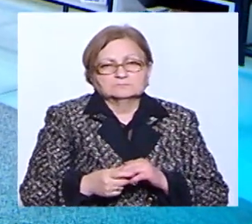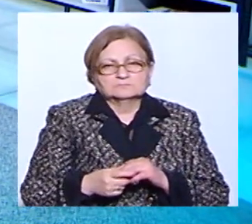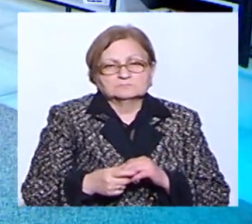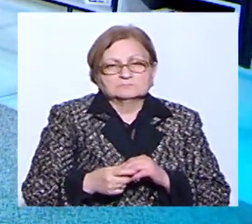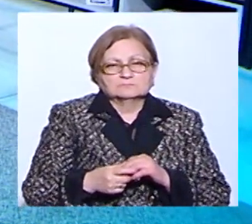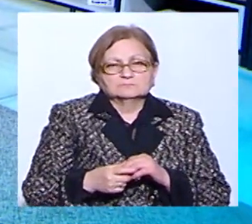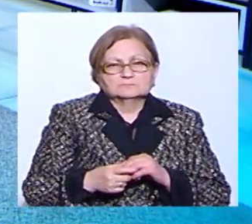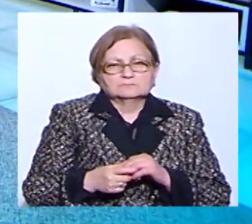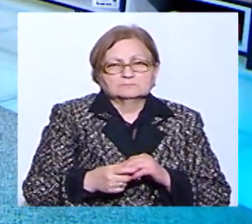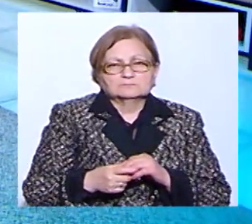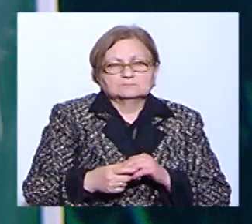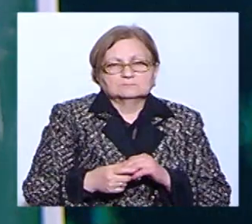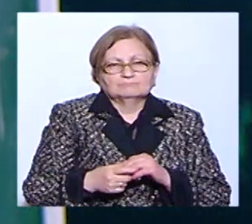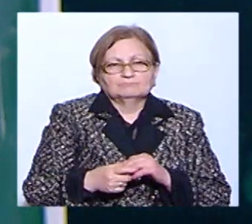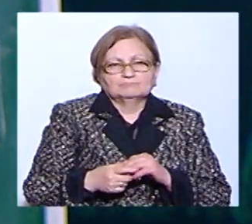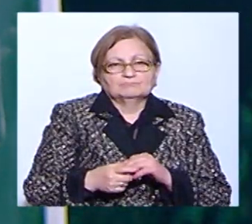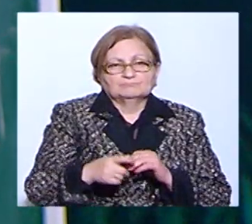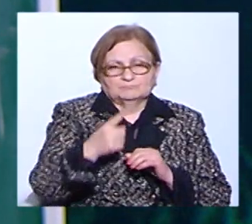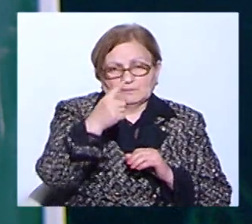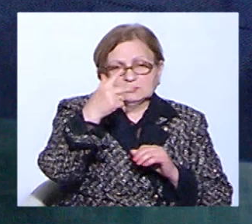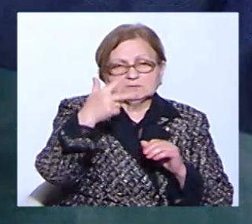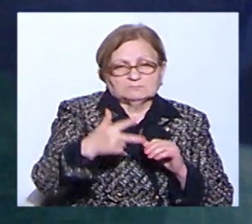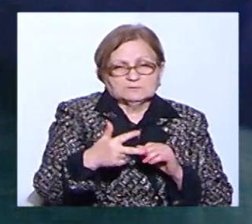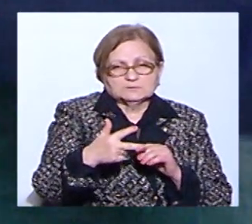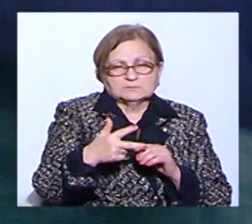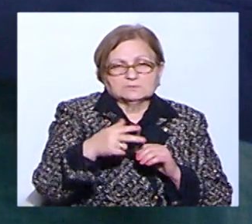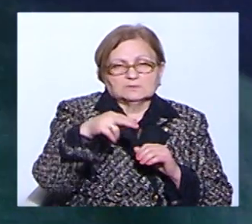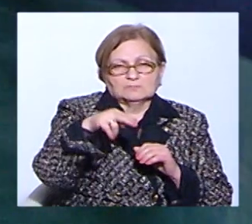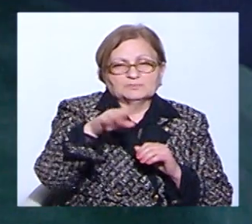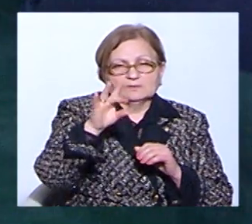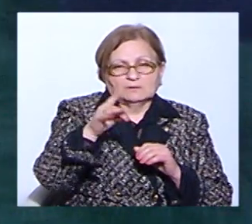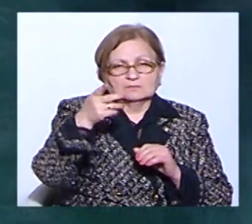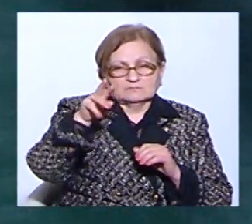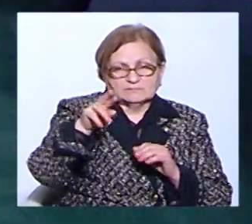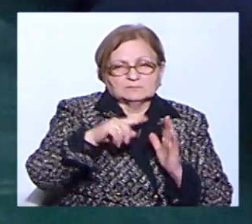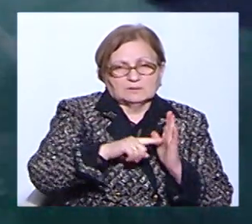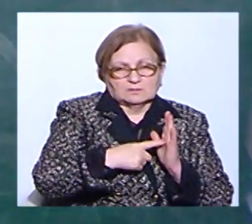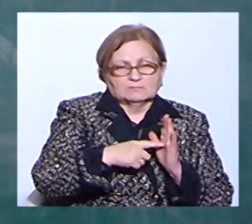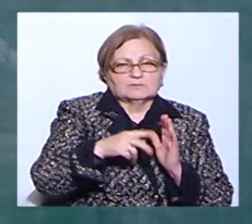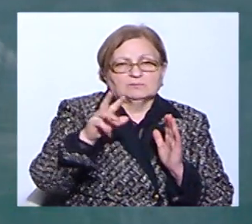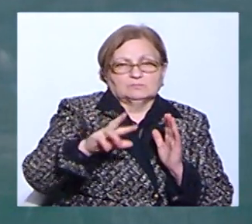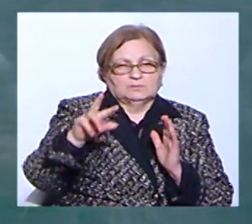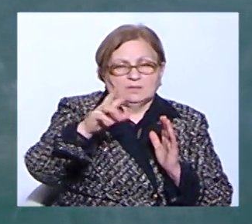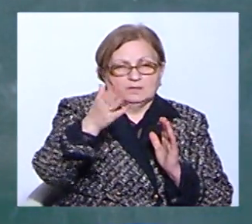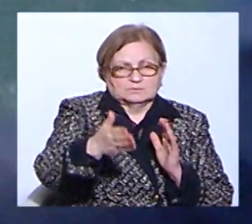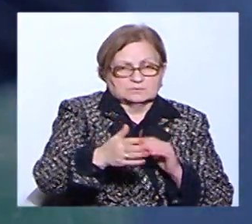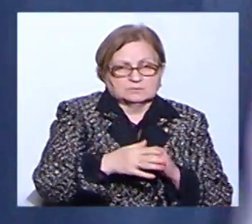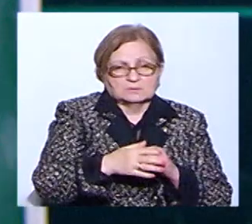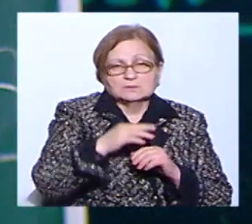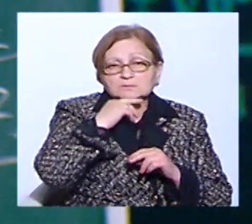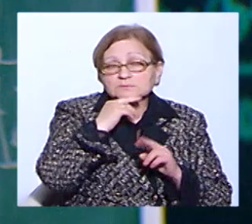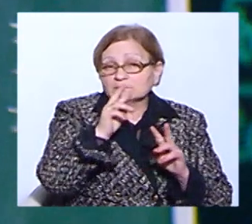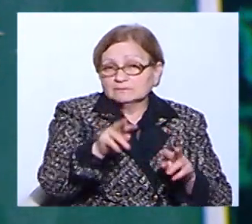თან იგივე ფორმულას ვიმეორებთ, რაც უკვე გვიწერია. 1/3 π r კვადრატი გამრავლებული h-ზე. აი